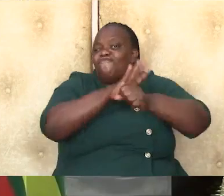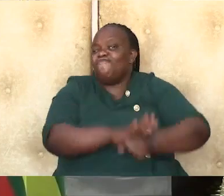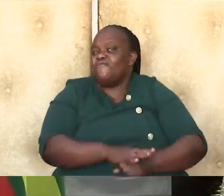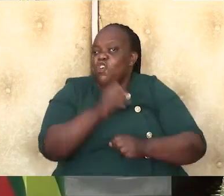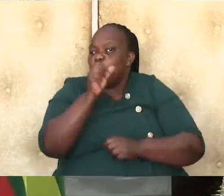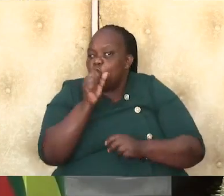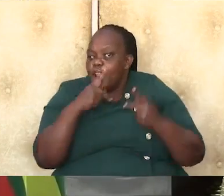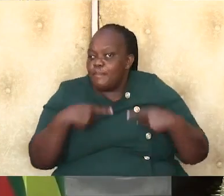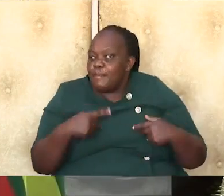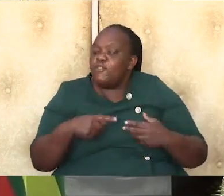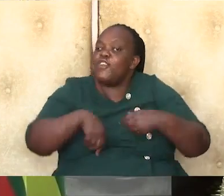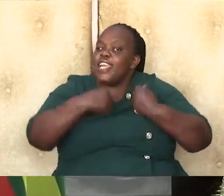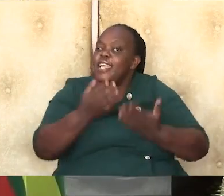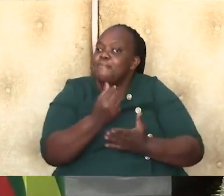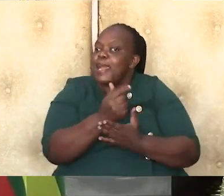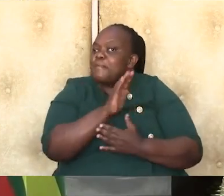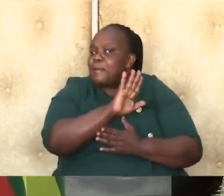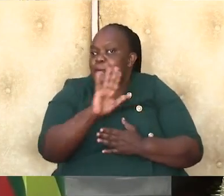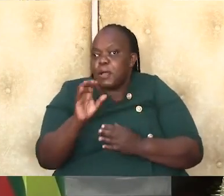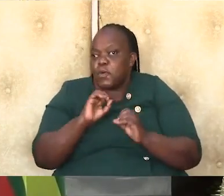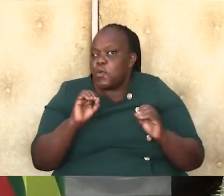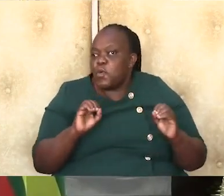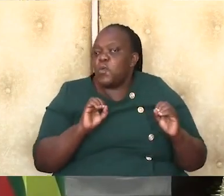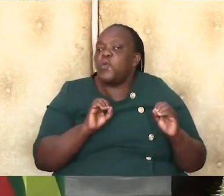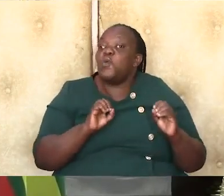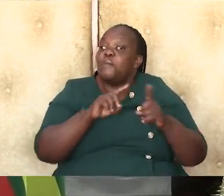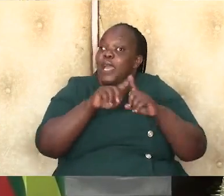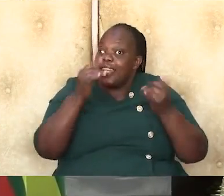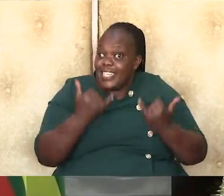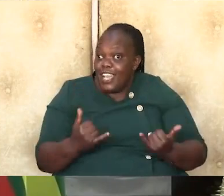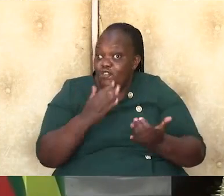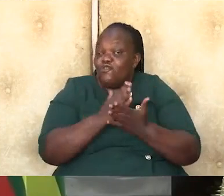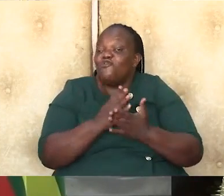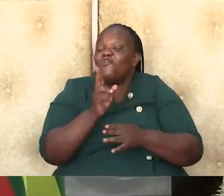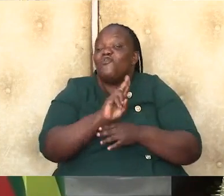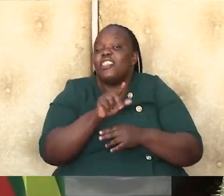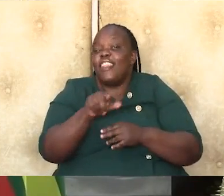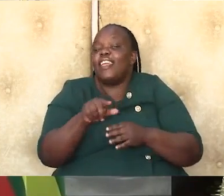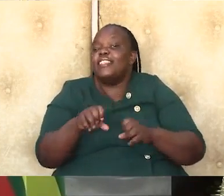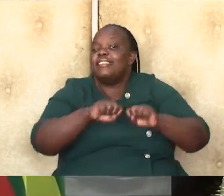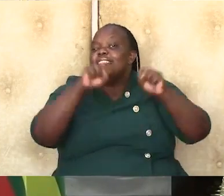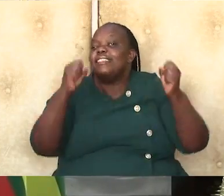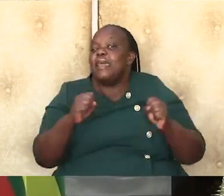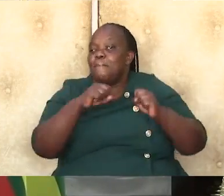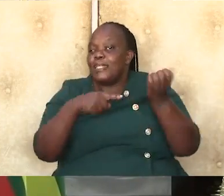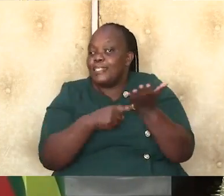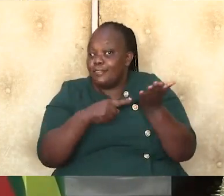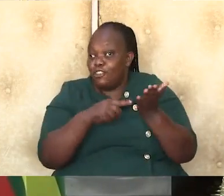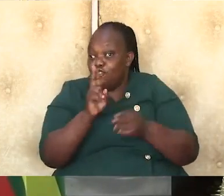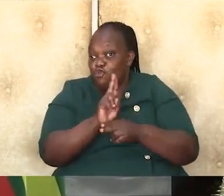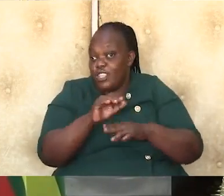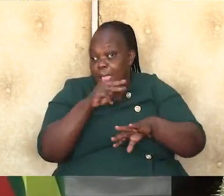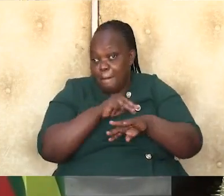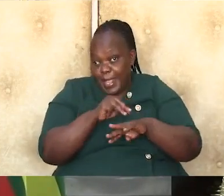kwa sababu hatuwapatii pesa zao taslimu. Lakini sasa hivi tunatumia muundo mbinu mpya, teknolojia, kutumia